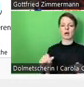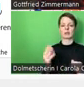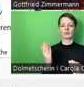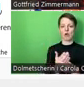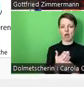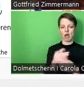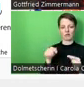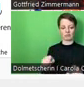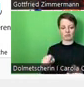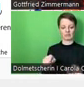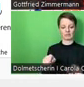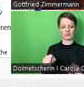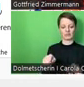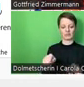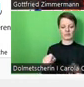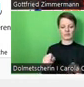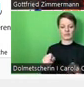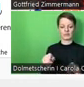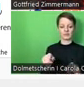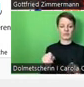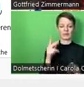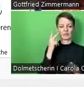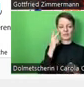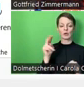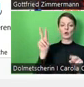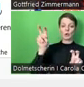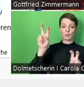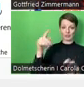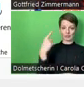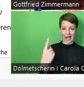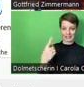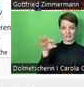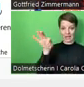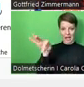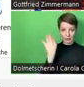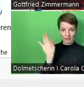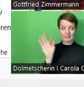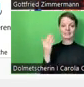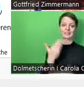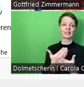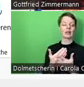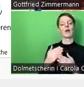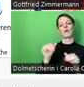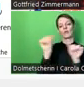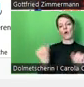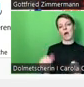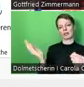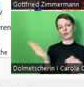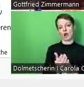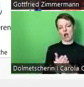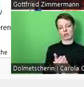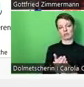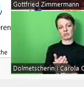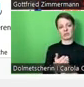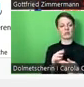kann man aufklappen und sieht, hier ist Überschrift 1 ausgewählt. Das ist die Formatvorlage. Ich könnte es jetzt auch zur